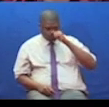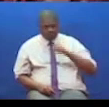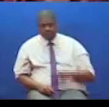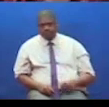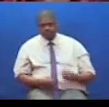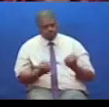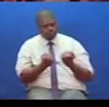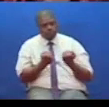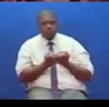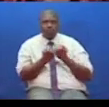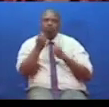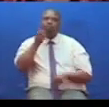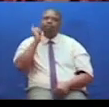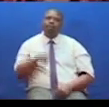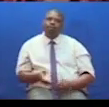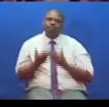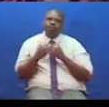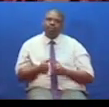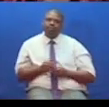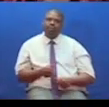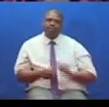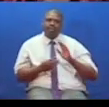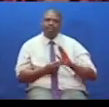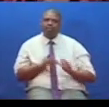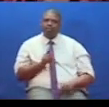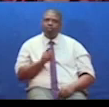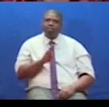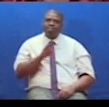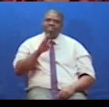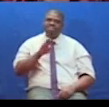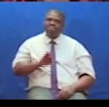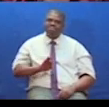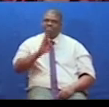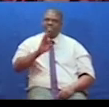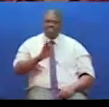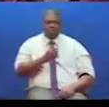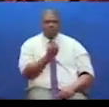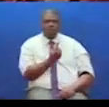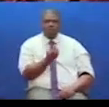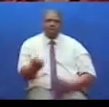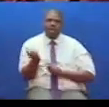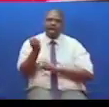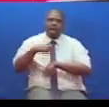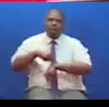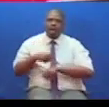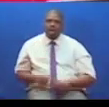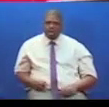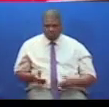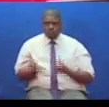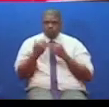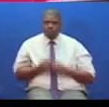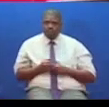Kuzalisha umeme unahitaji 1000 cubic feet kuzalisha 1 kilowatt hour.